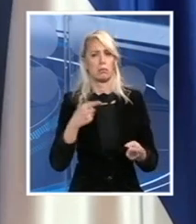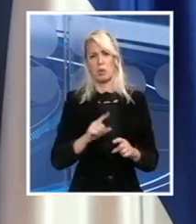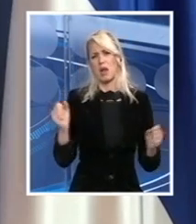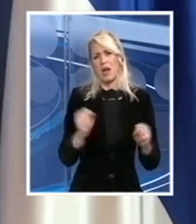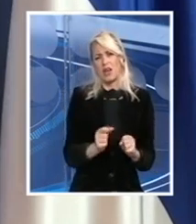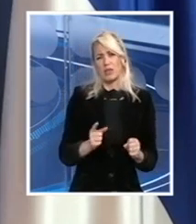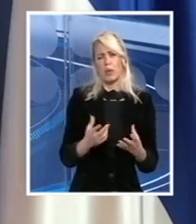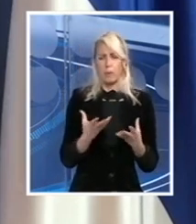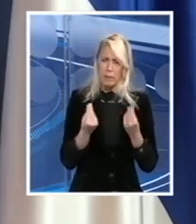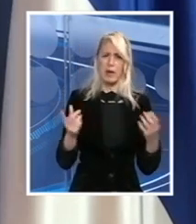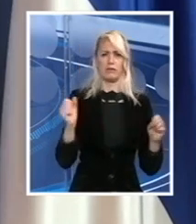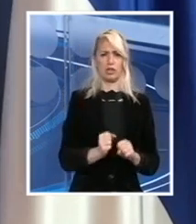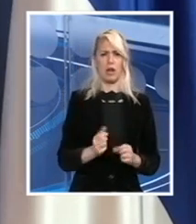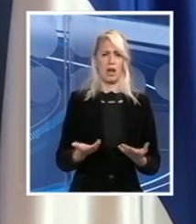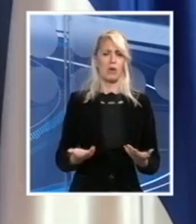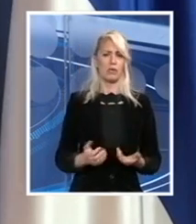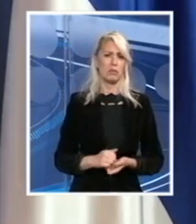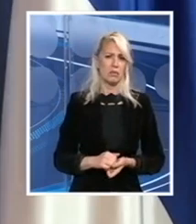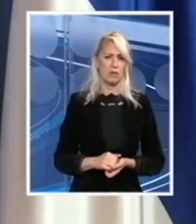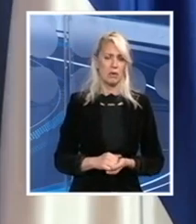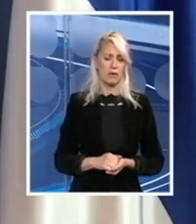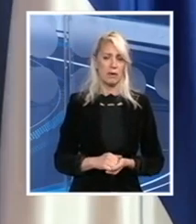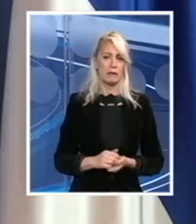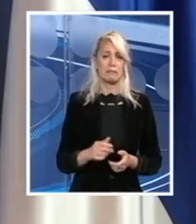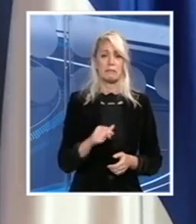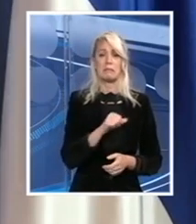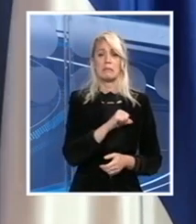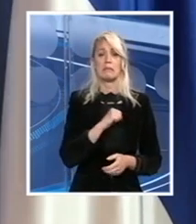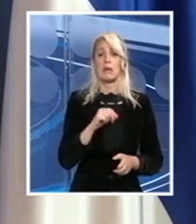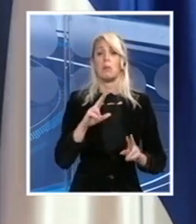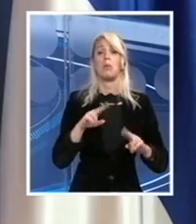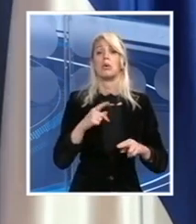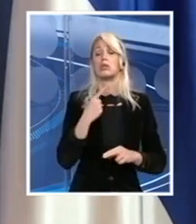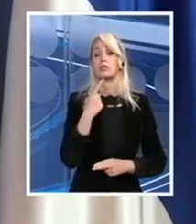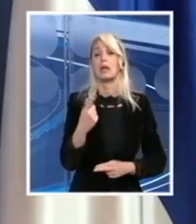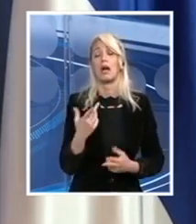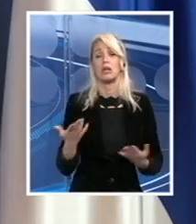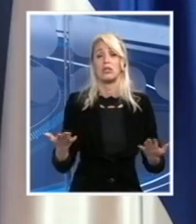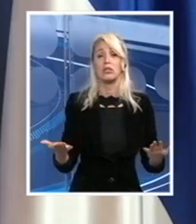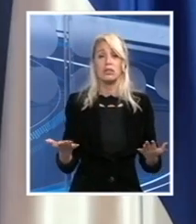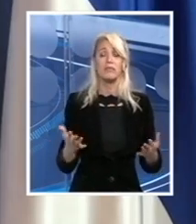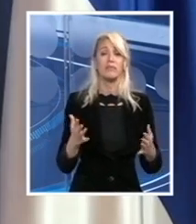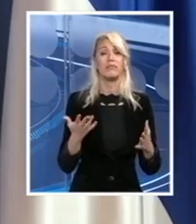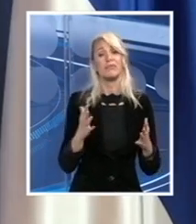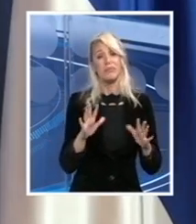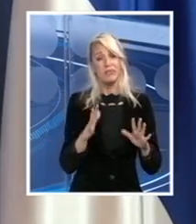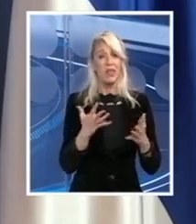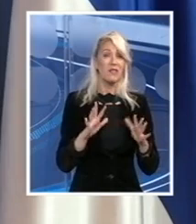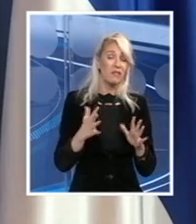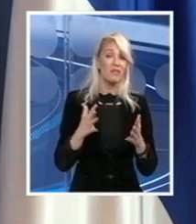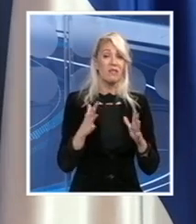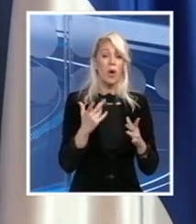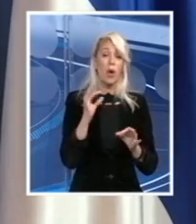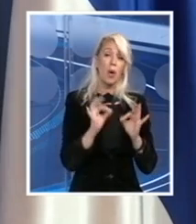previše neozbiljno. Ono, osim što može da se kaže da je verovatnoća praktično da će